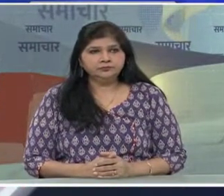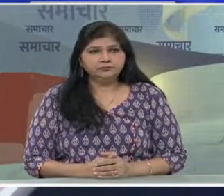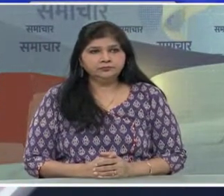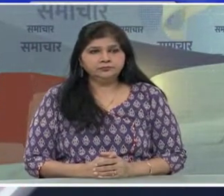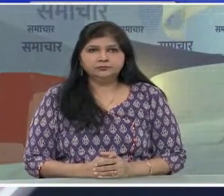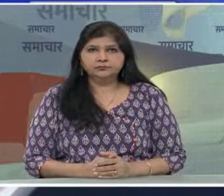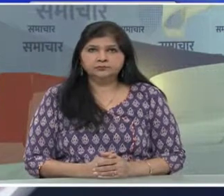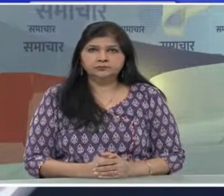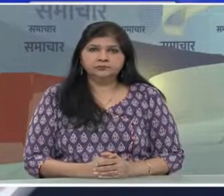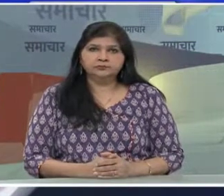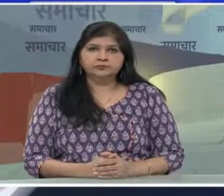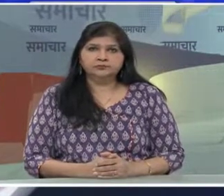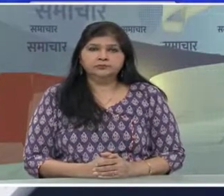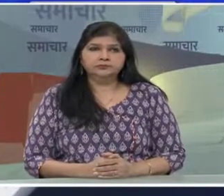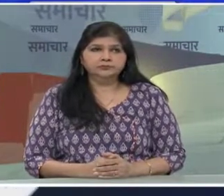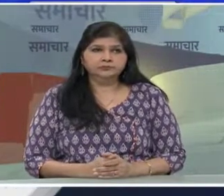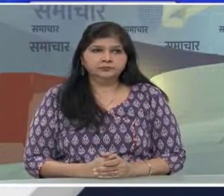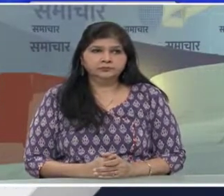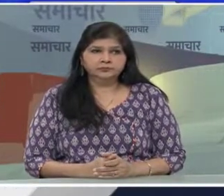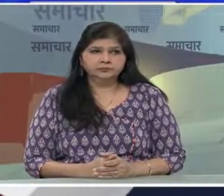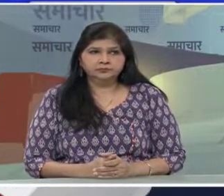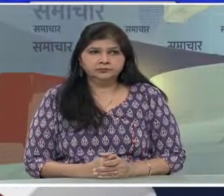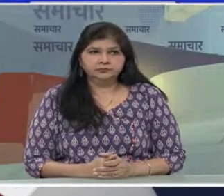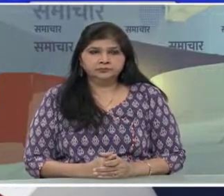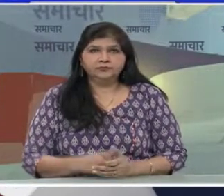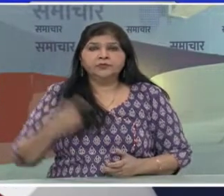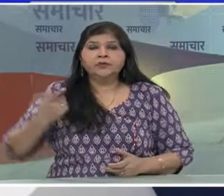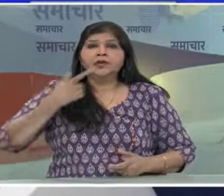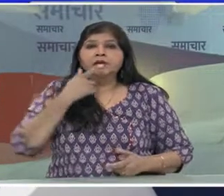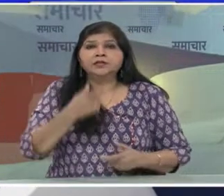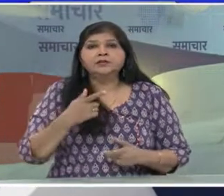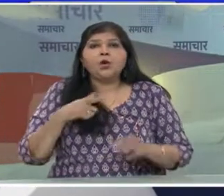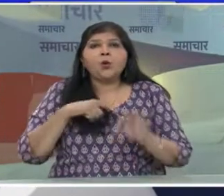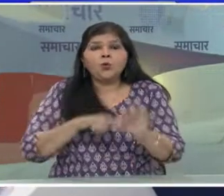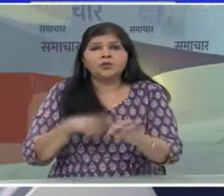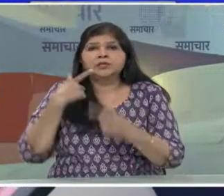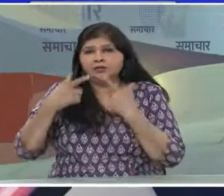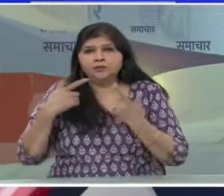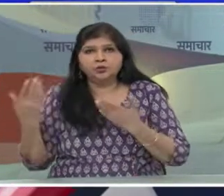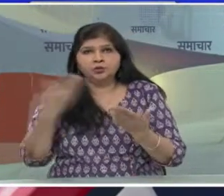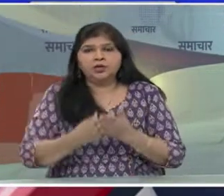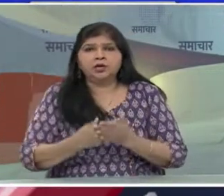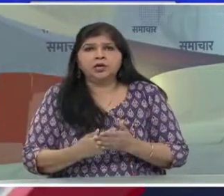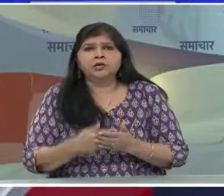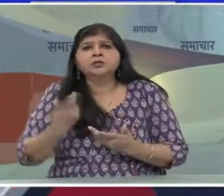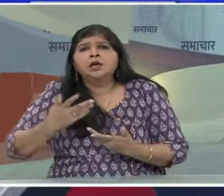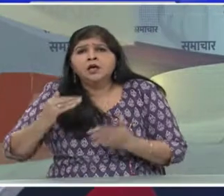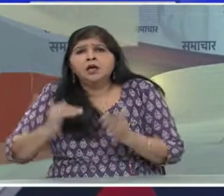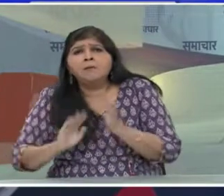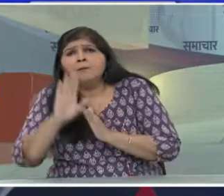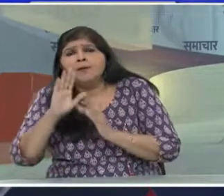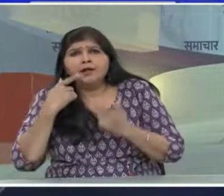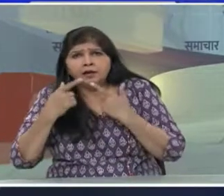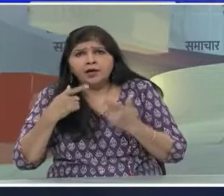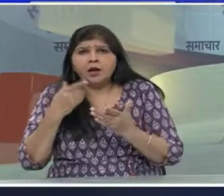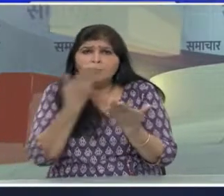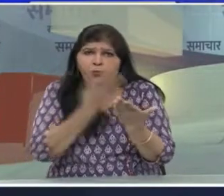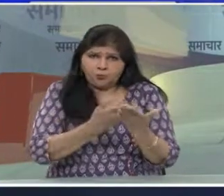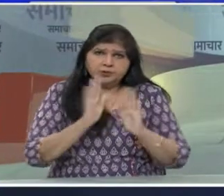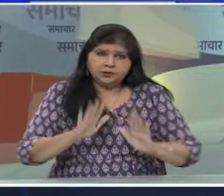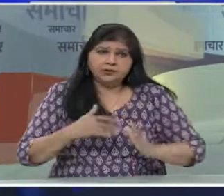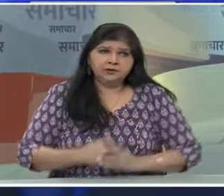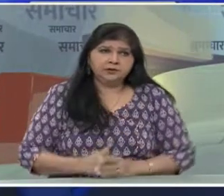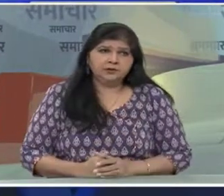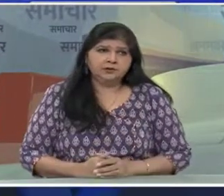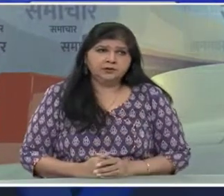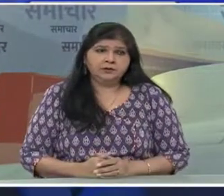थैंक यू सर। सॉरी, प्लीज टेक द माइक। इसको बढ़ाने का भी कोई प्रपोजल ऐसा था कि नहीं कैबिनेट में?